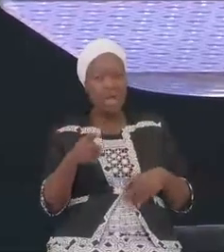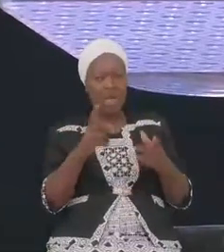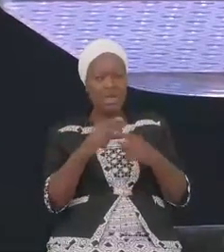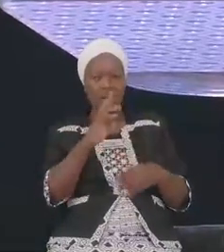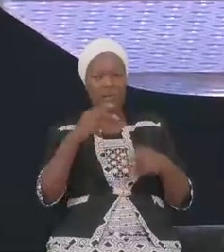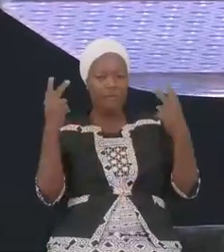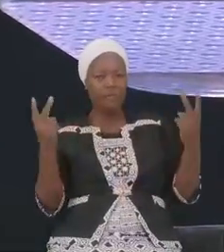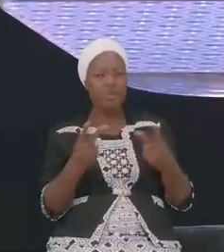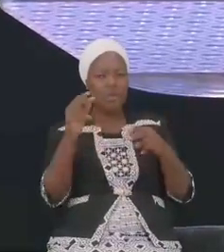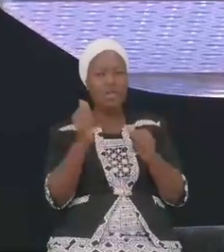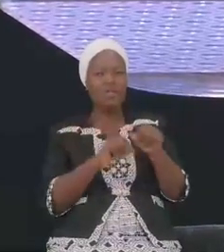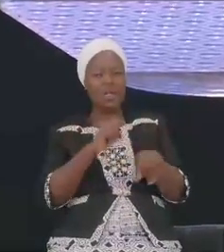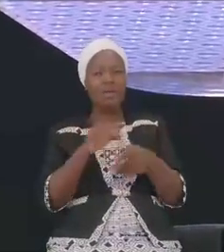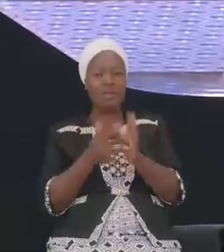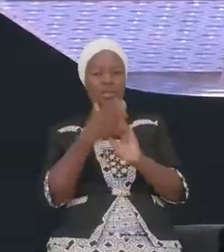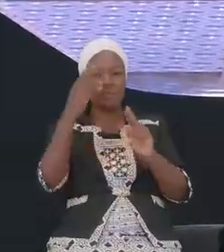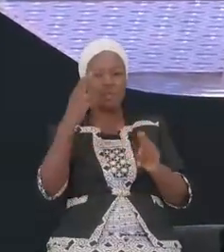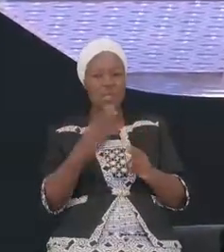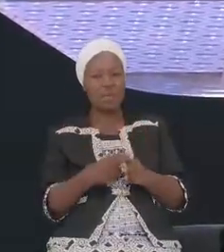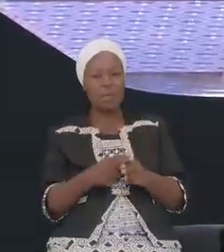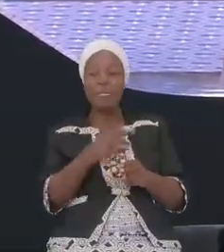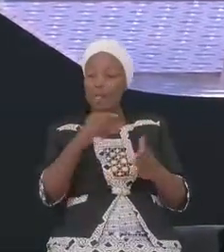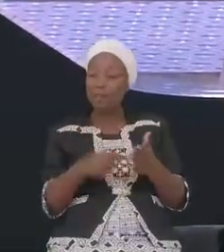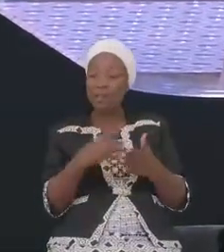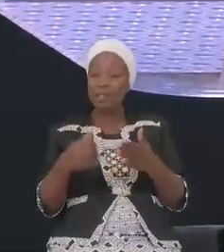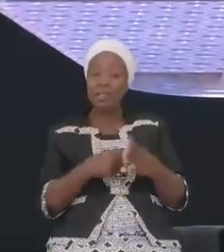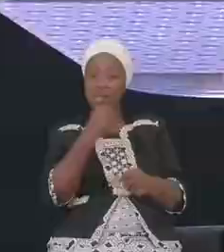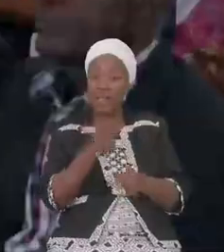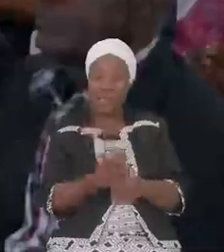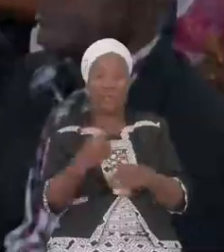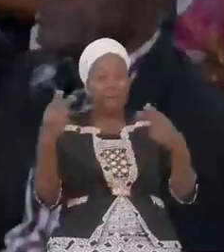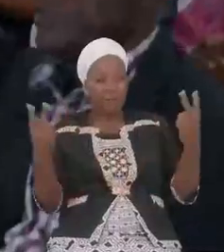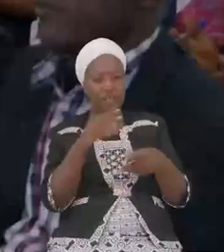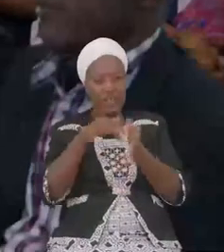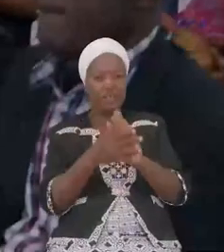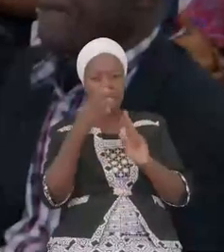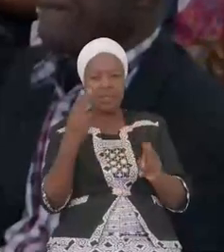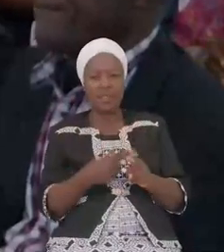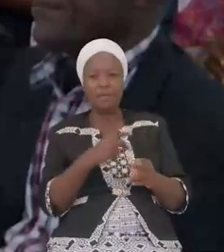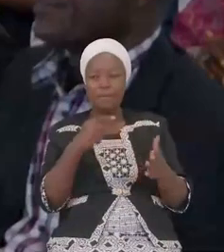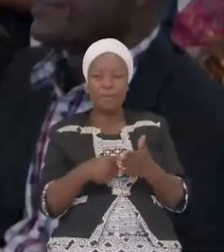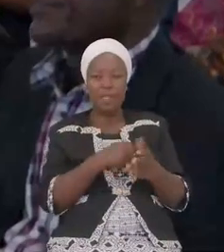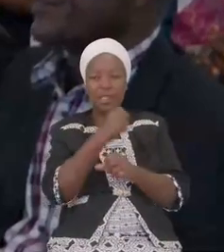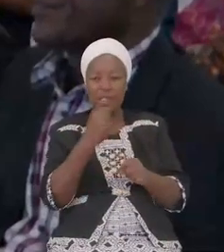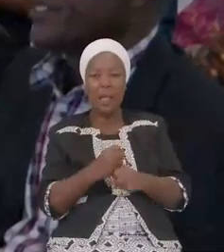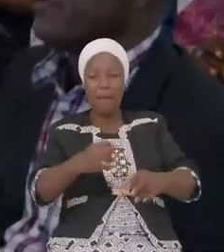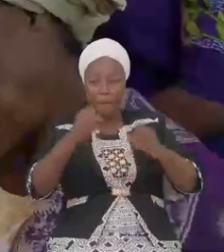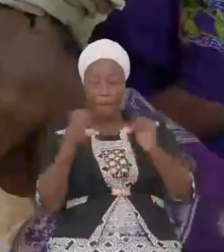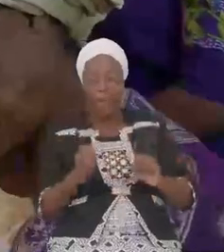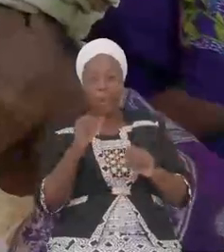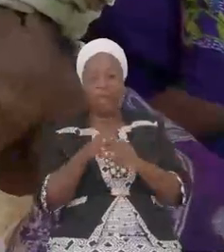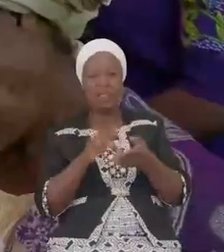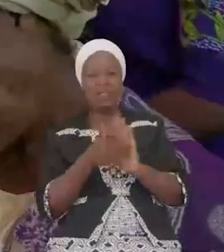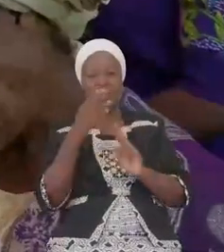seras victorieux à tout moment. Et cette année, la victoire pour vous. Cette année, c'est la puissance pour vous. Cette année,